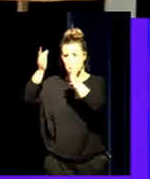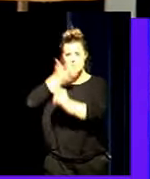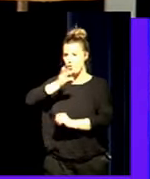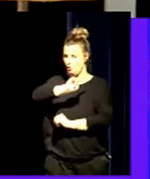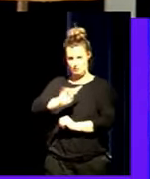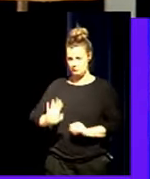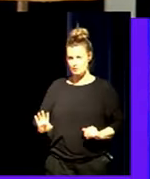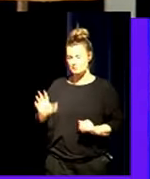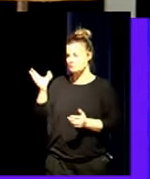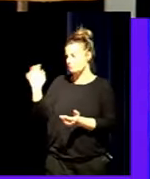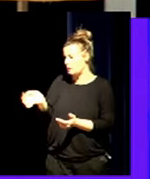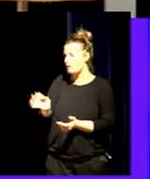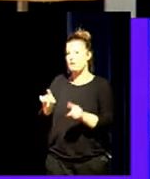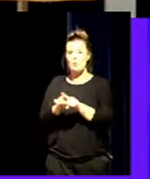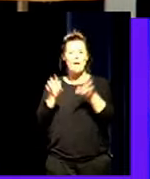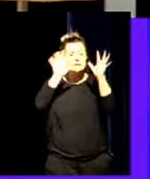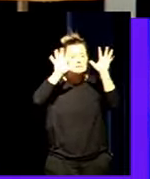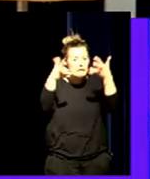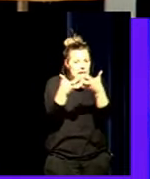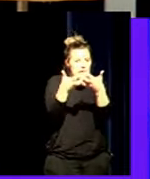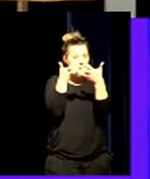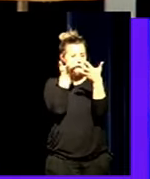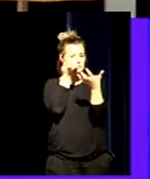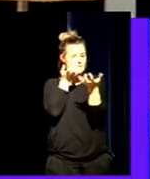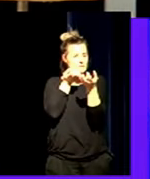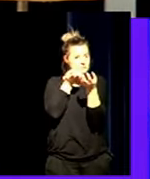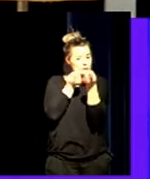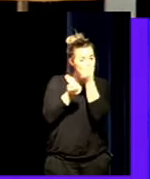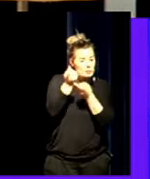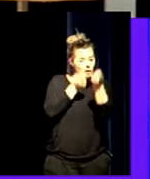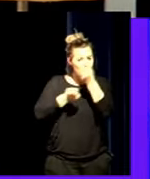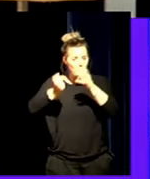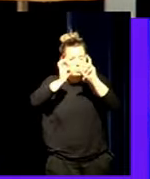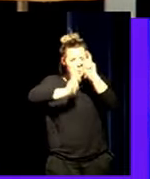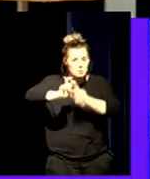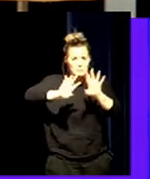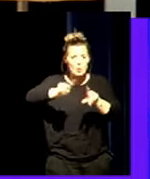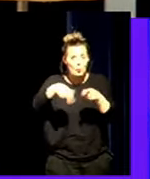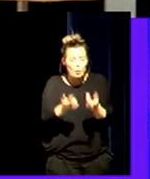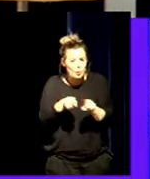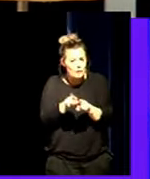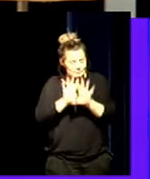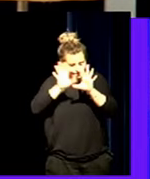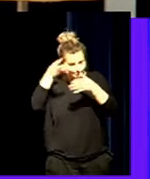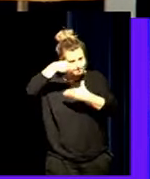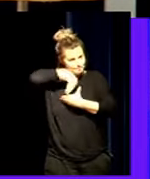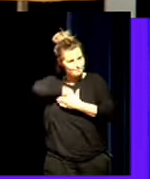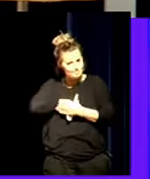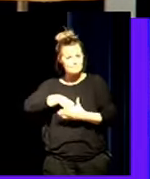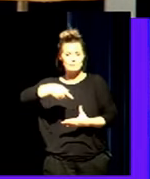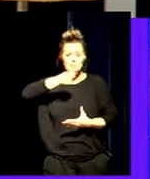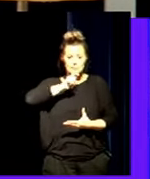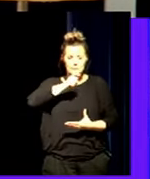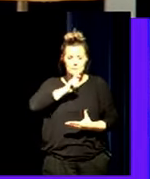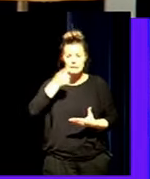direla, interneten eta jasotzen dituzte, ez da, mesu asko, baina gero nola, ez da, barneratzen dituzte, horri buruz zen